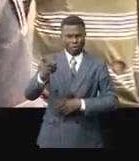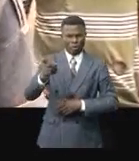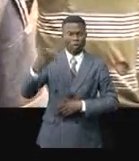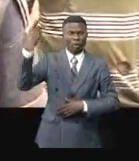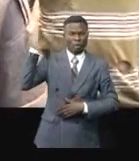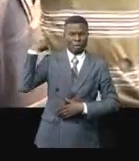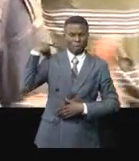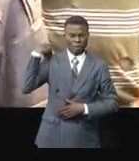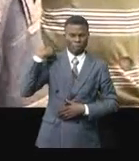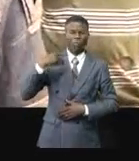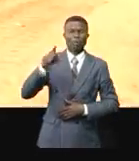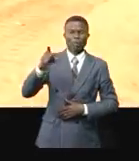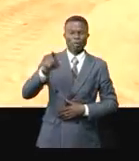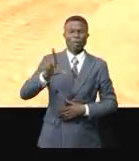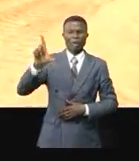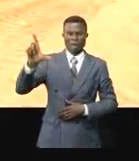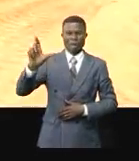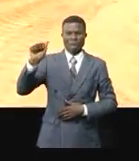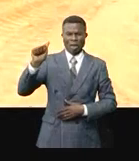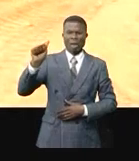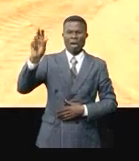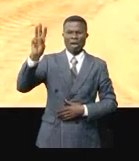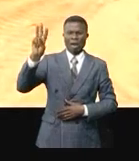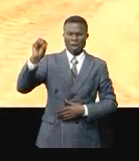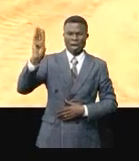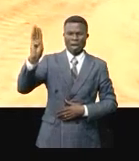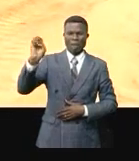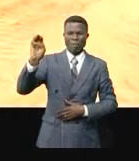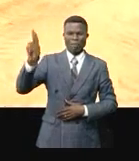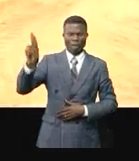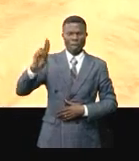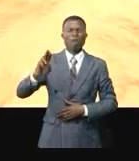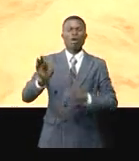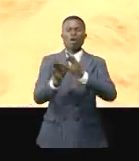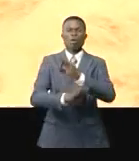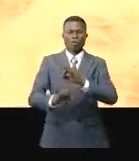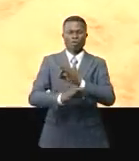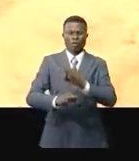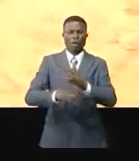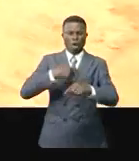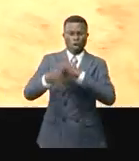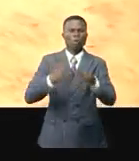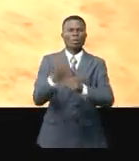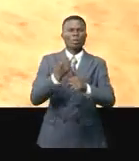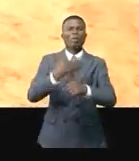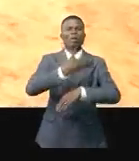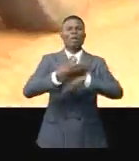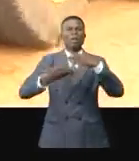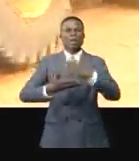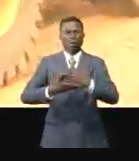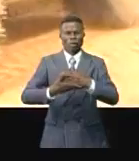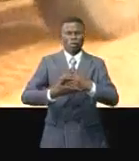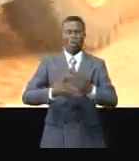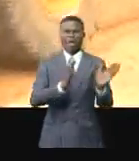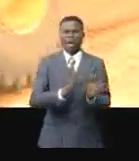fils, Lambert Mendo Malanga, élu de Sankourou, qui a, à travers sa fondation Ituka, lancé des travaux de construction et réhabilitation